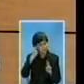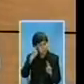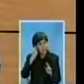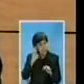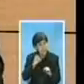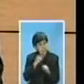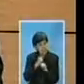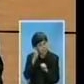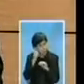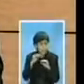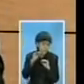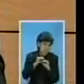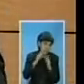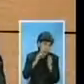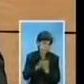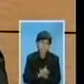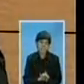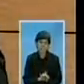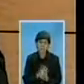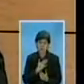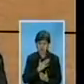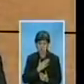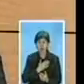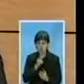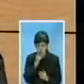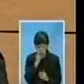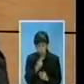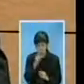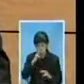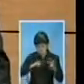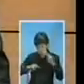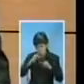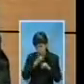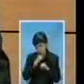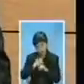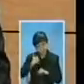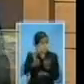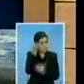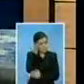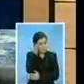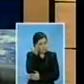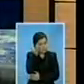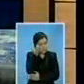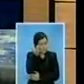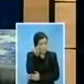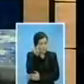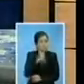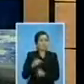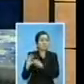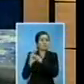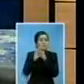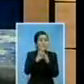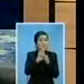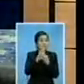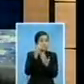ใสจึงอาจทำให้การตรวจสอบนั้นเป็นไปได้ยากดังนั้นรัฐบาลจึงต้องกล้าที่จะเปิดเผยรายละเอียดทั้งหมดทั้งนี้พรรคประชาธิปัตย์ได้อภิปรายเส